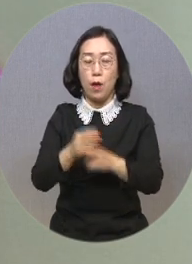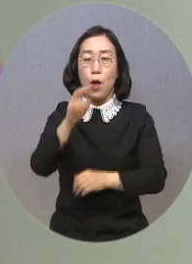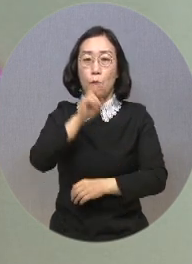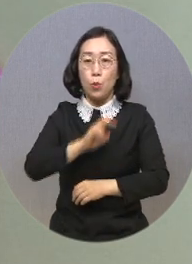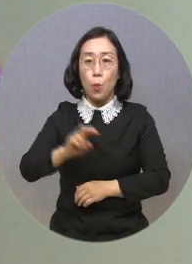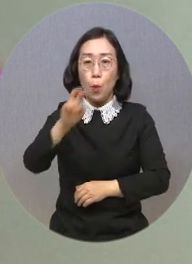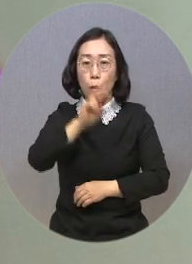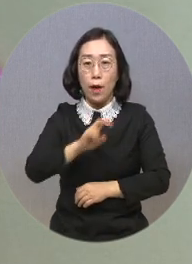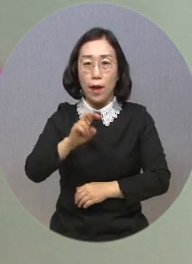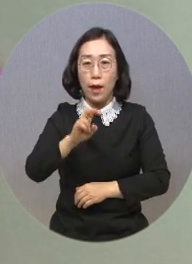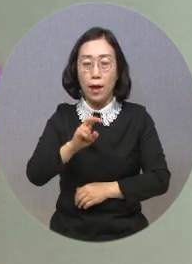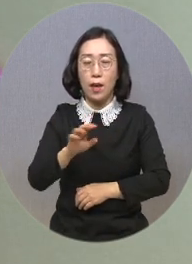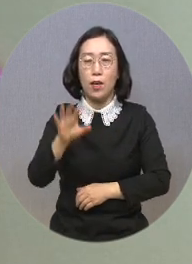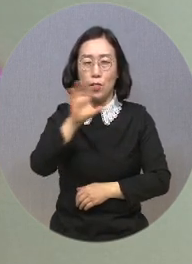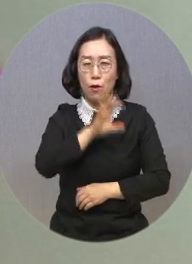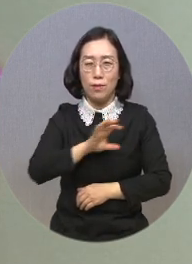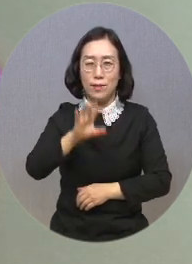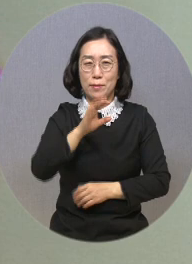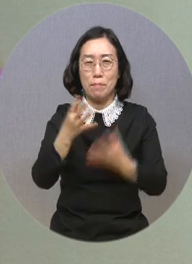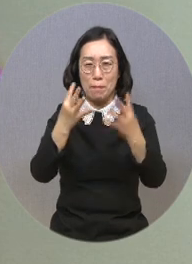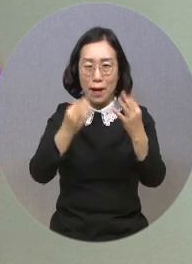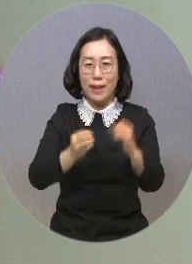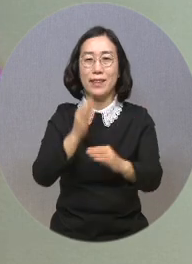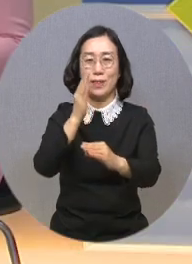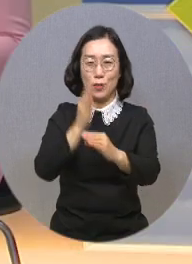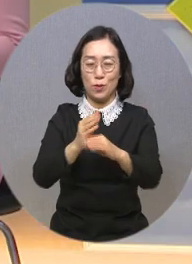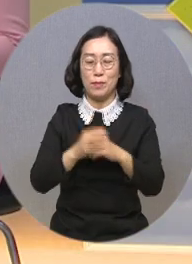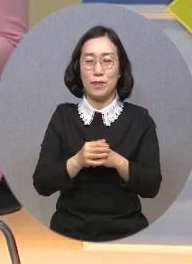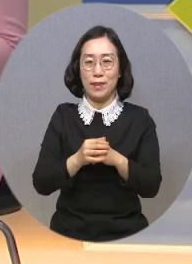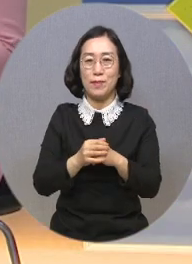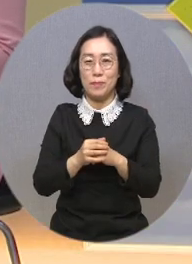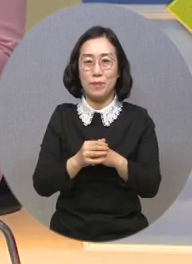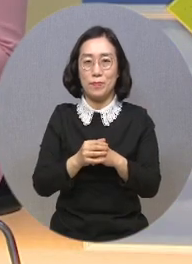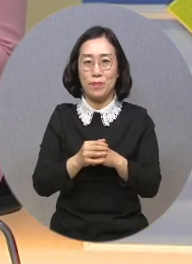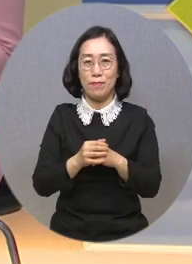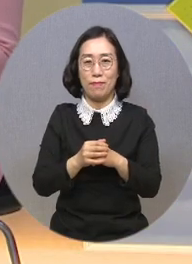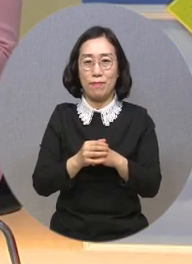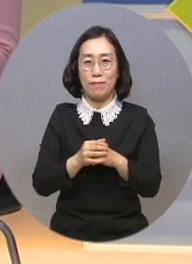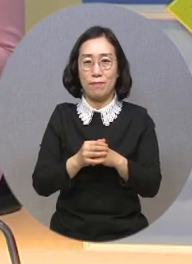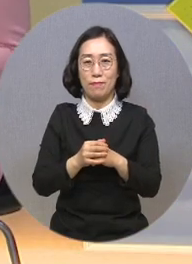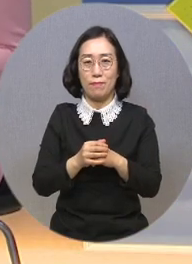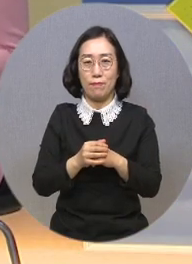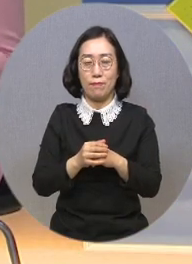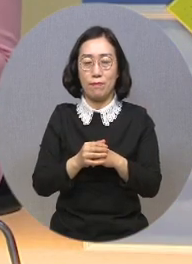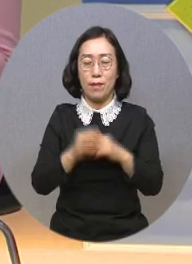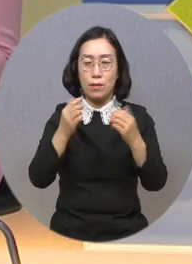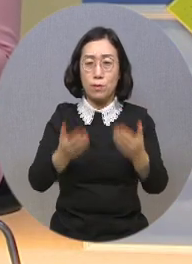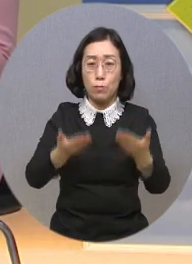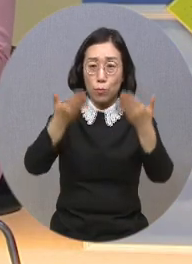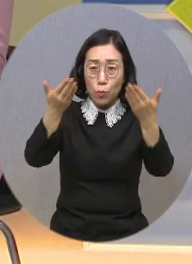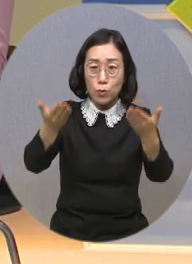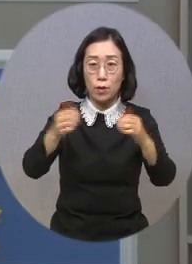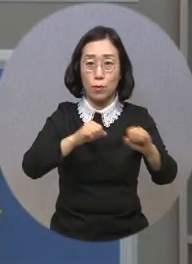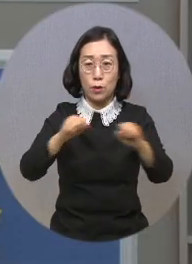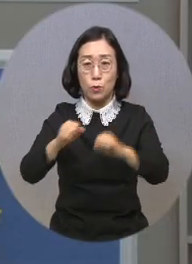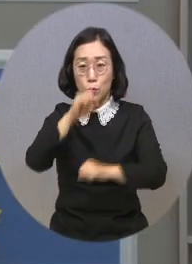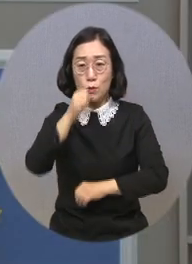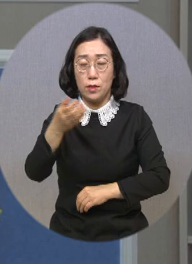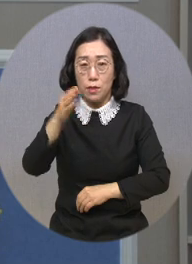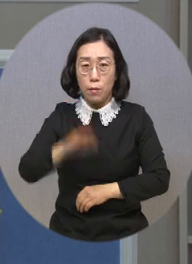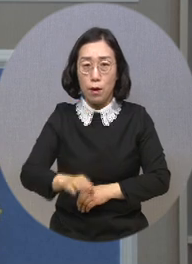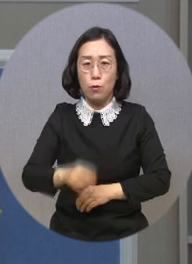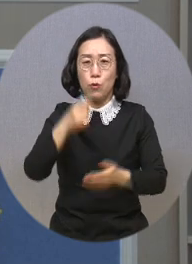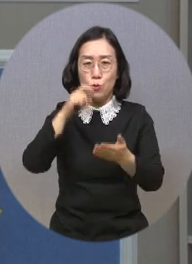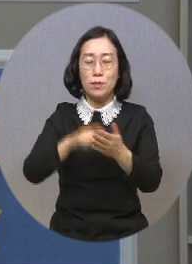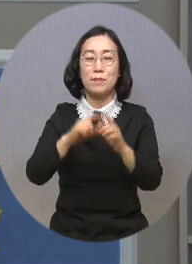연습에 좀 중점을 두고 있습니다. 아, 그러시군요. 네. 그 저희가 봉사를 하고 싶어도 네. 봉사라는 것은 쉽게